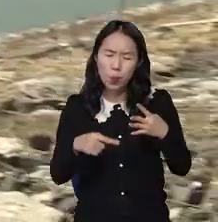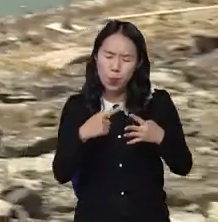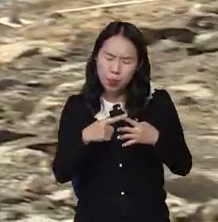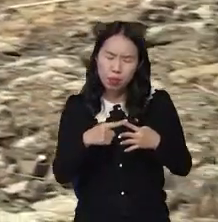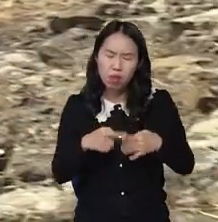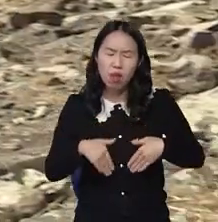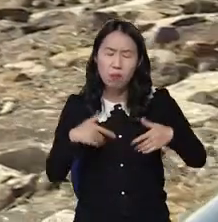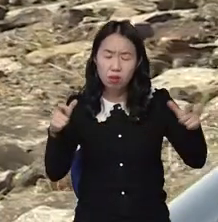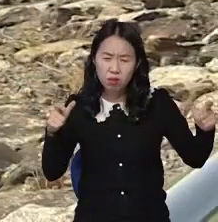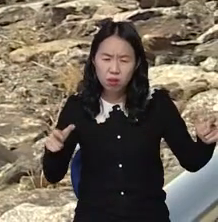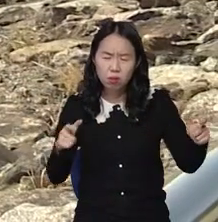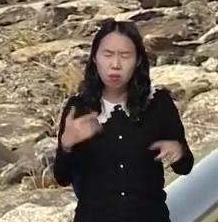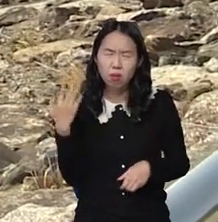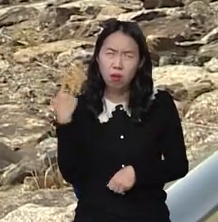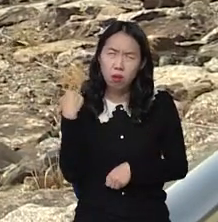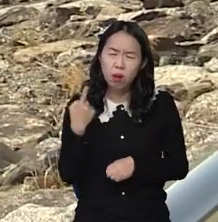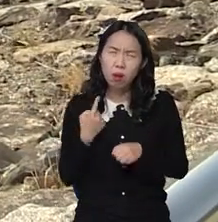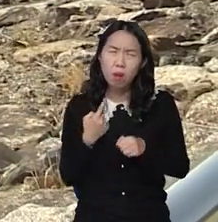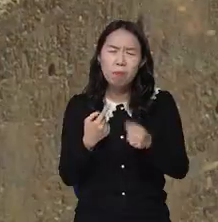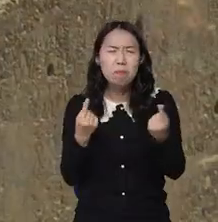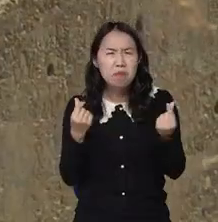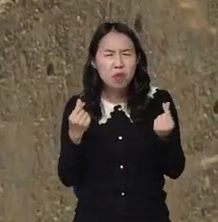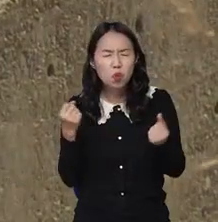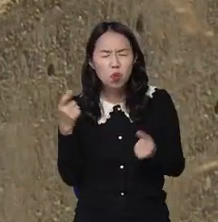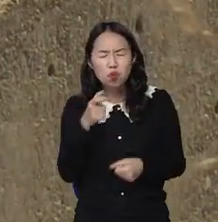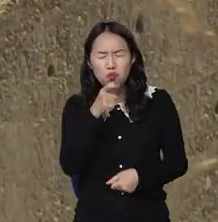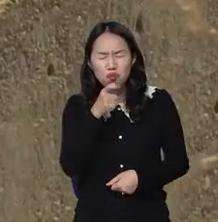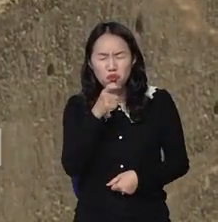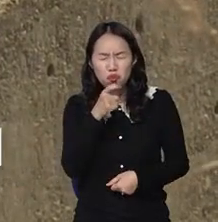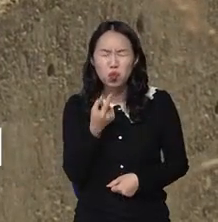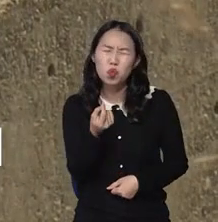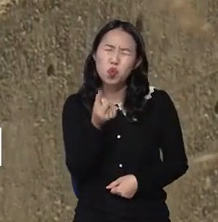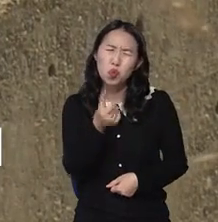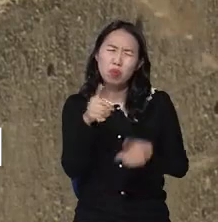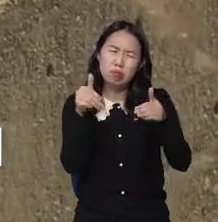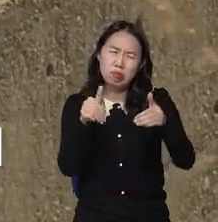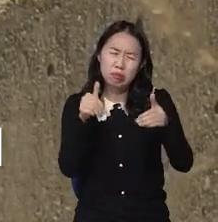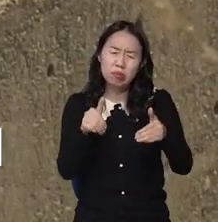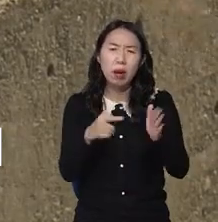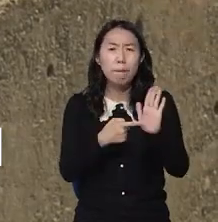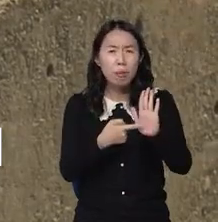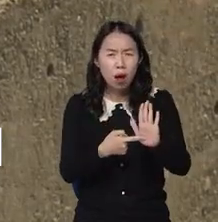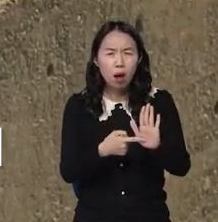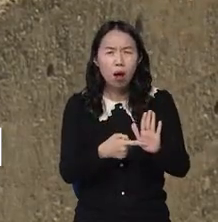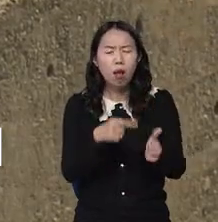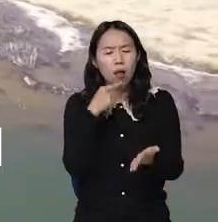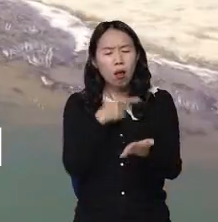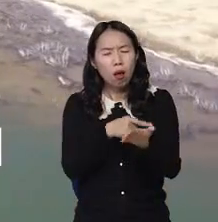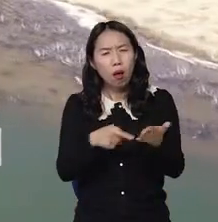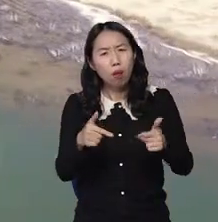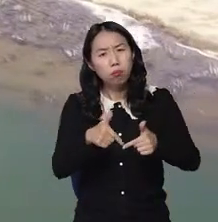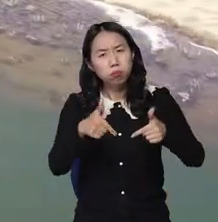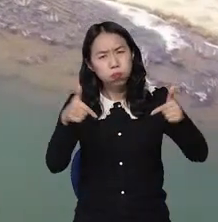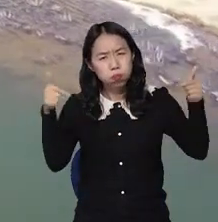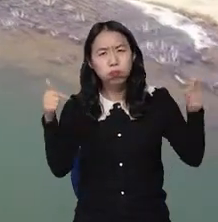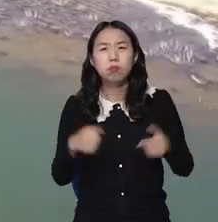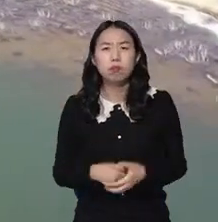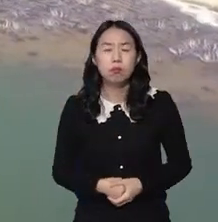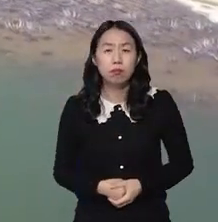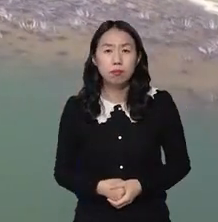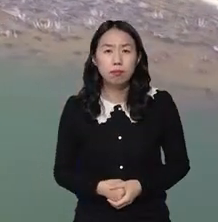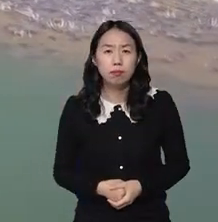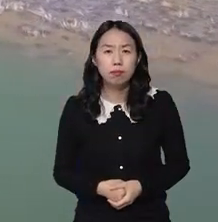남부지방에는 평년과 비슷하거나 더 적은 양의 비가 내릴 것으로 예보돼 가뭄 피해는 더 심각해질 가능성이